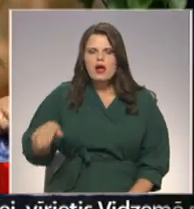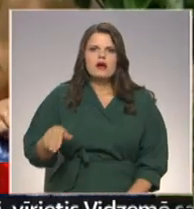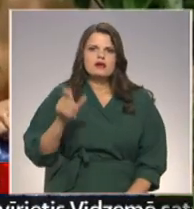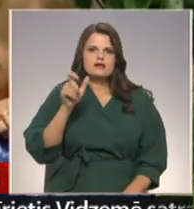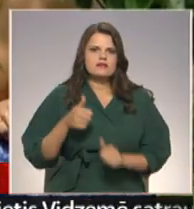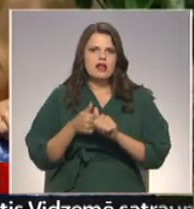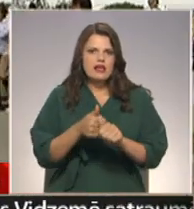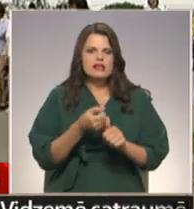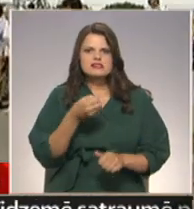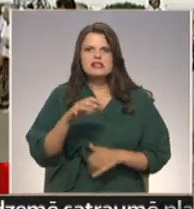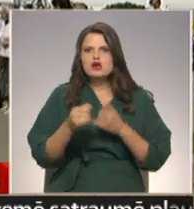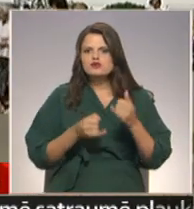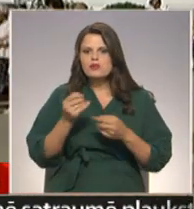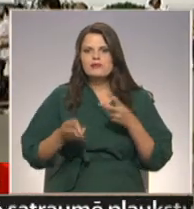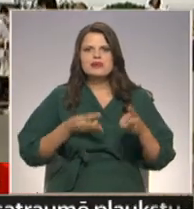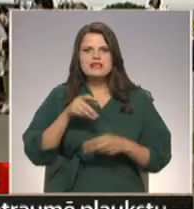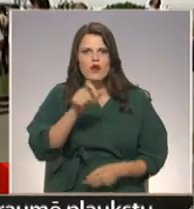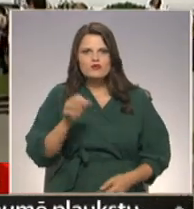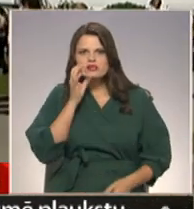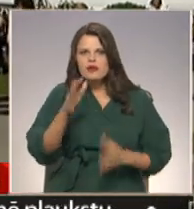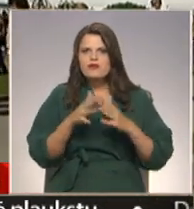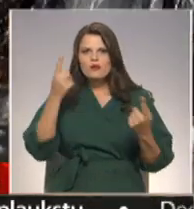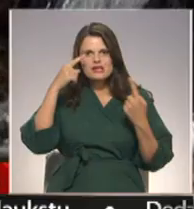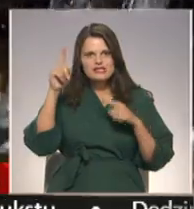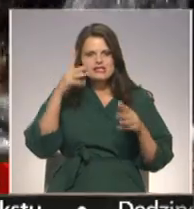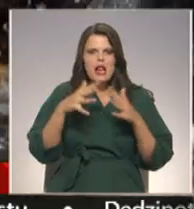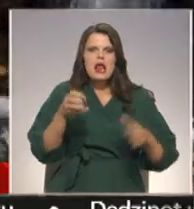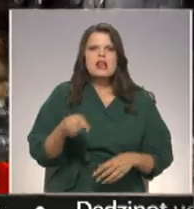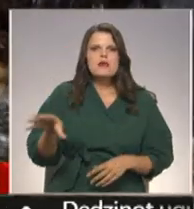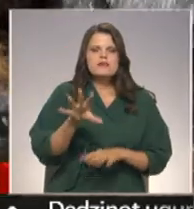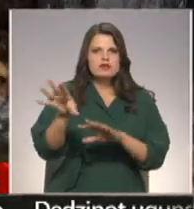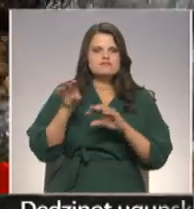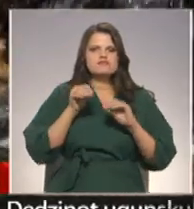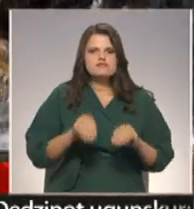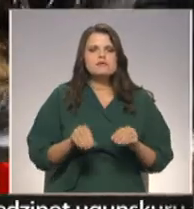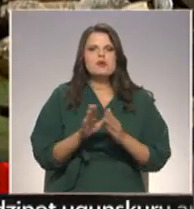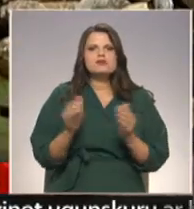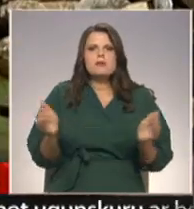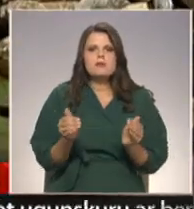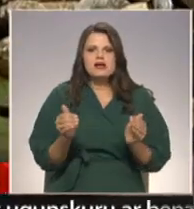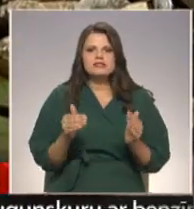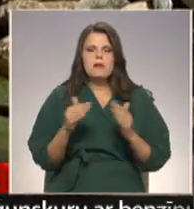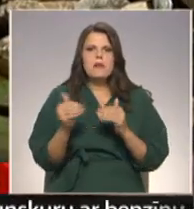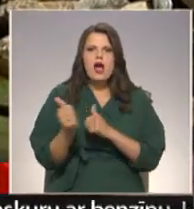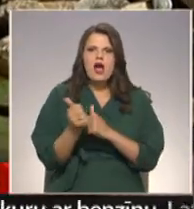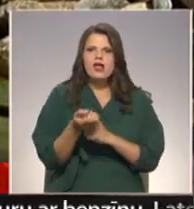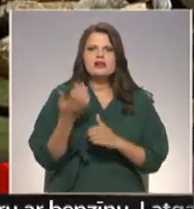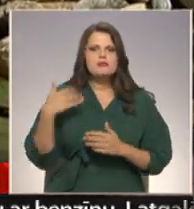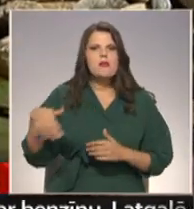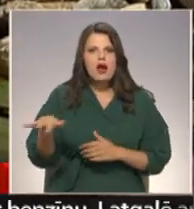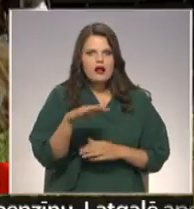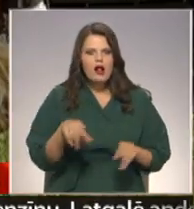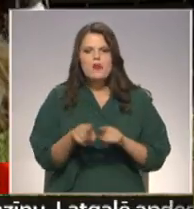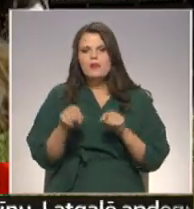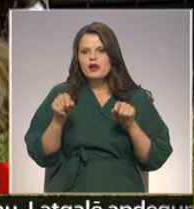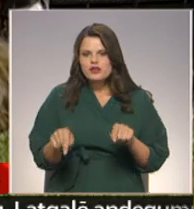cilvēkiem līdz. Dārzkopības entuziasti arī teica, ka daudzas idejas no lielajiem dārziem mēģina pārnest uz mazākiem piemājas pagalmiem, tādiem kā